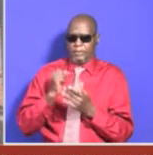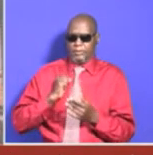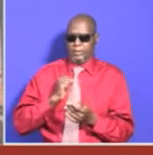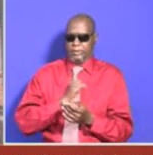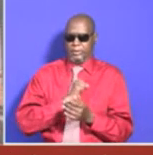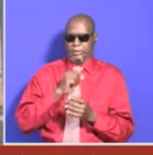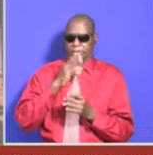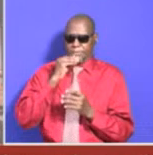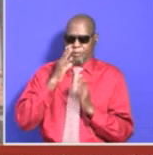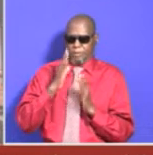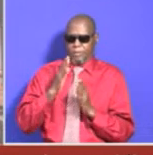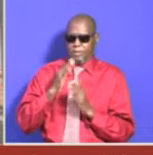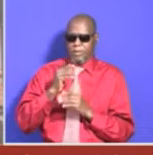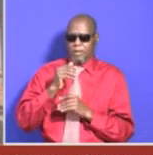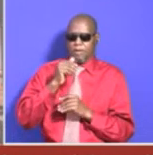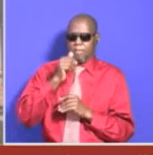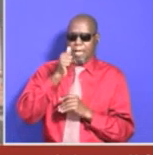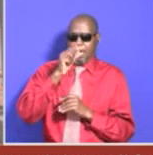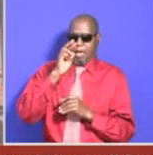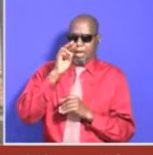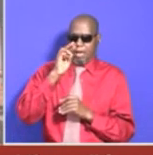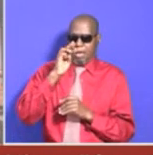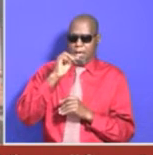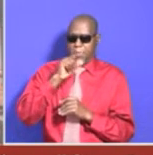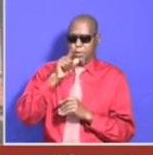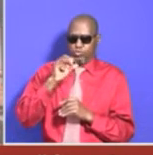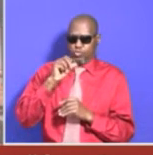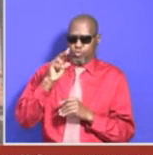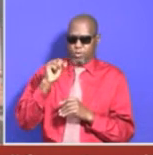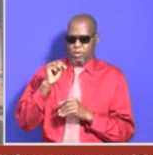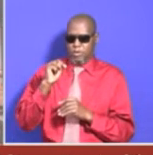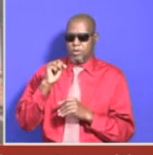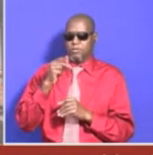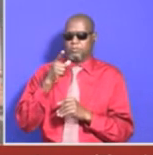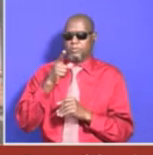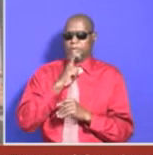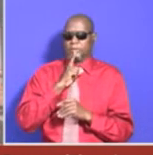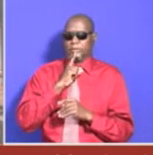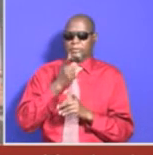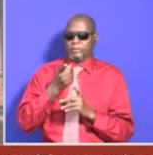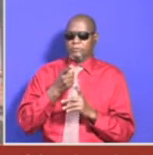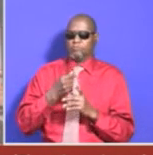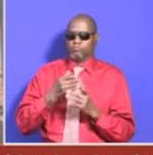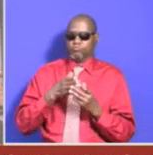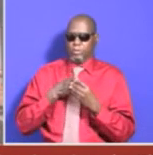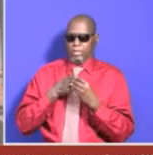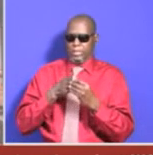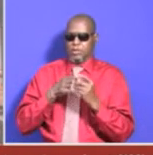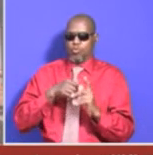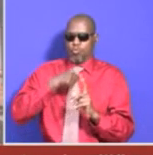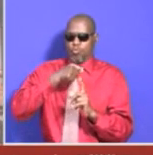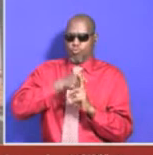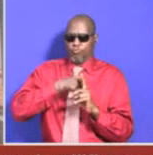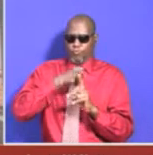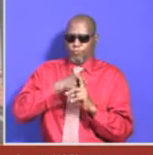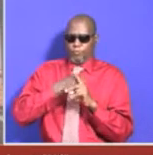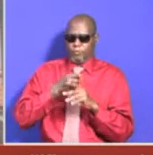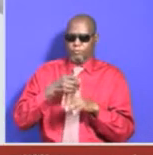the Senate Speaker, Amason Kingi, thanked the Deputy President for leading the war against illicit drug abuse in the